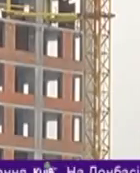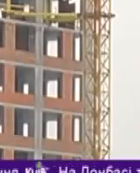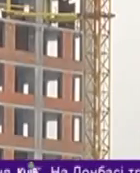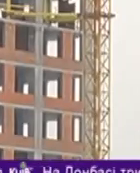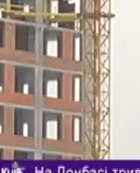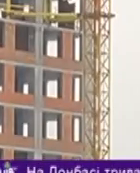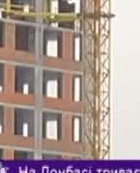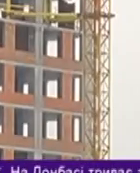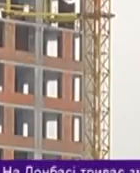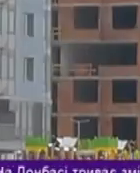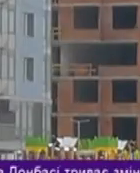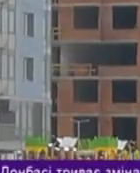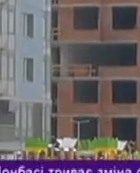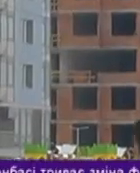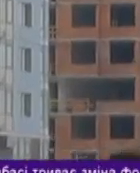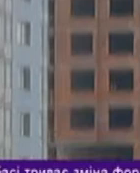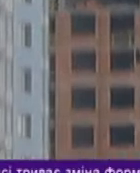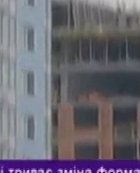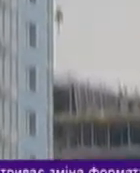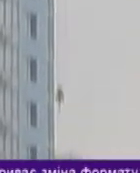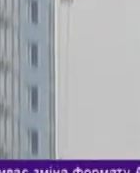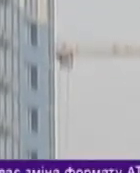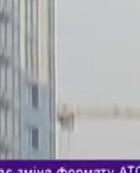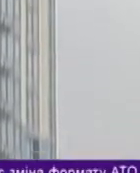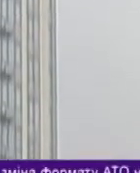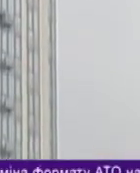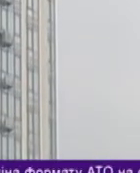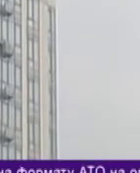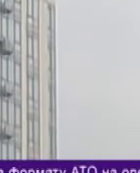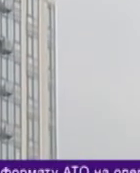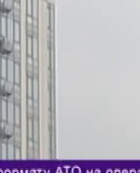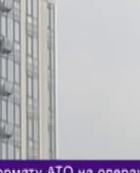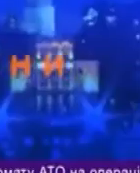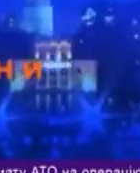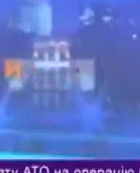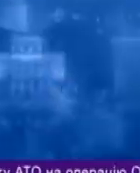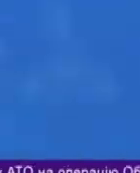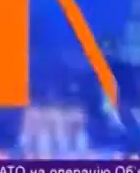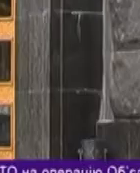і садочки. Чому елітні будинки з'являються, а інфраструктура – ні? Хто винен?